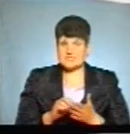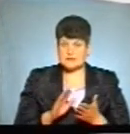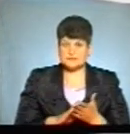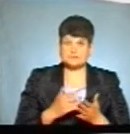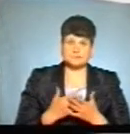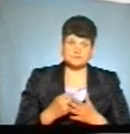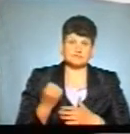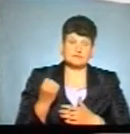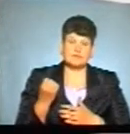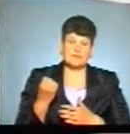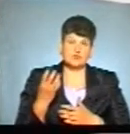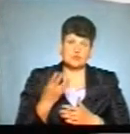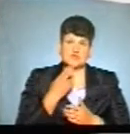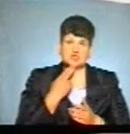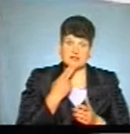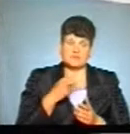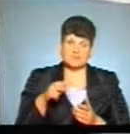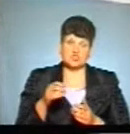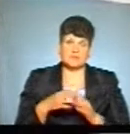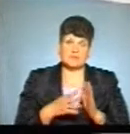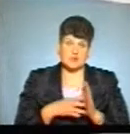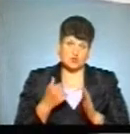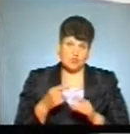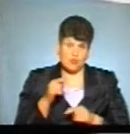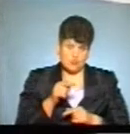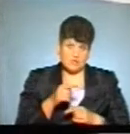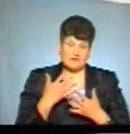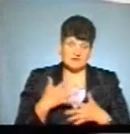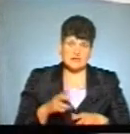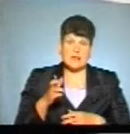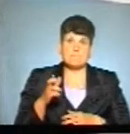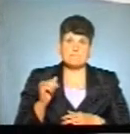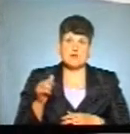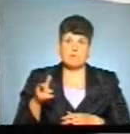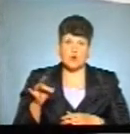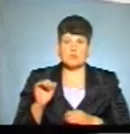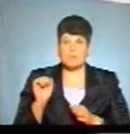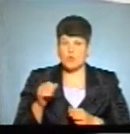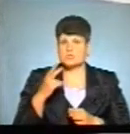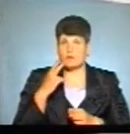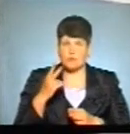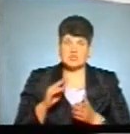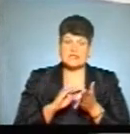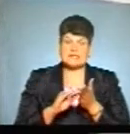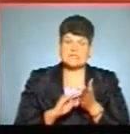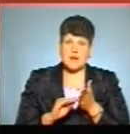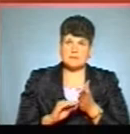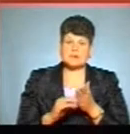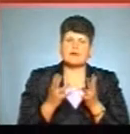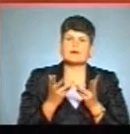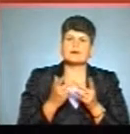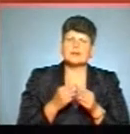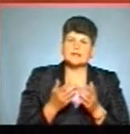від 14 червня 2019 року, в них вже на бігбордах можна побачити записи, там,